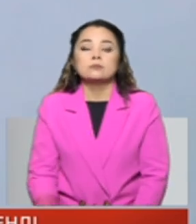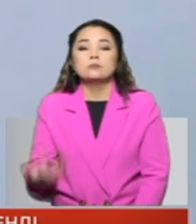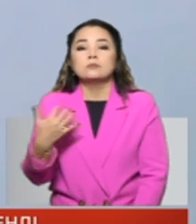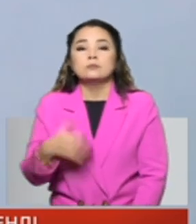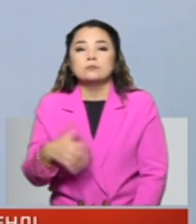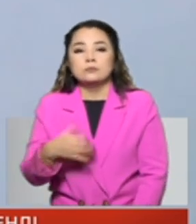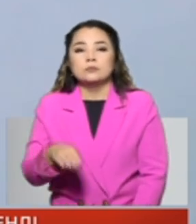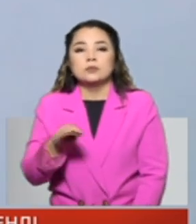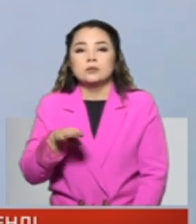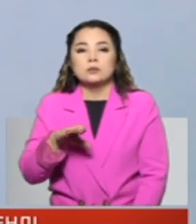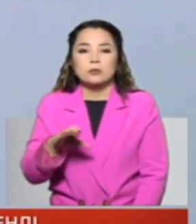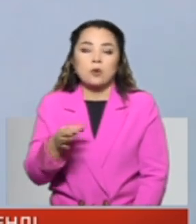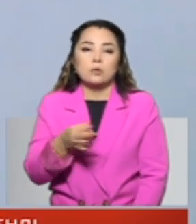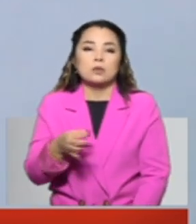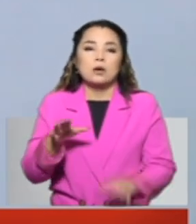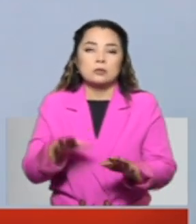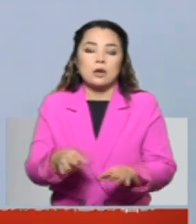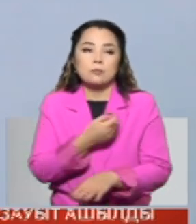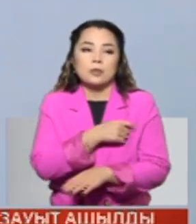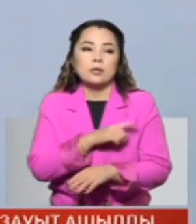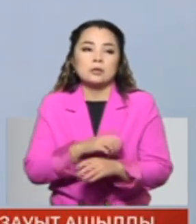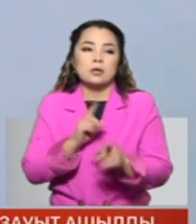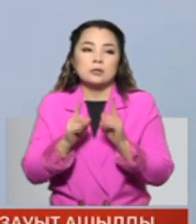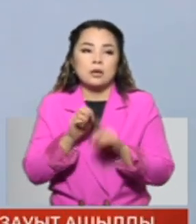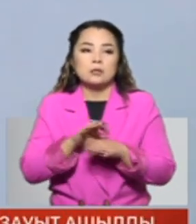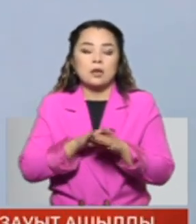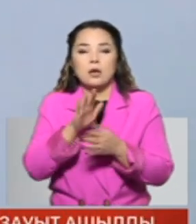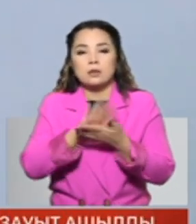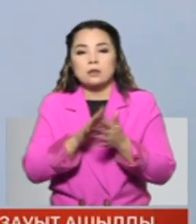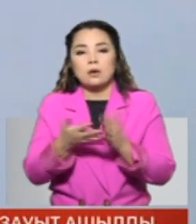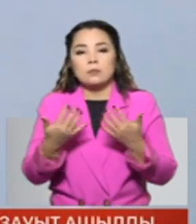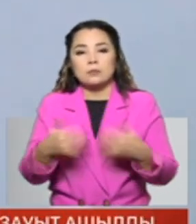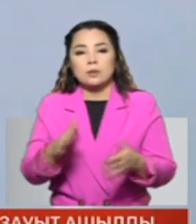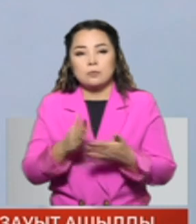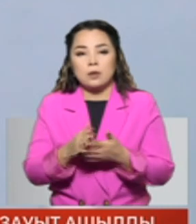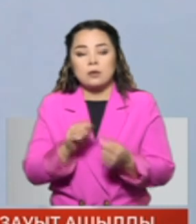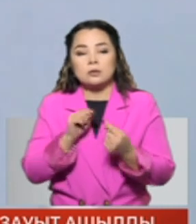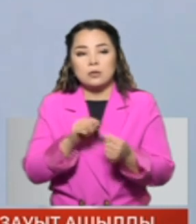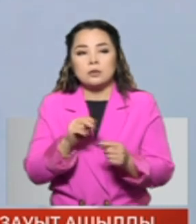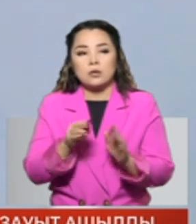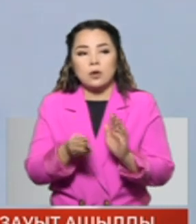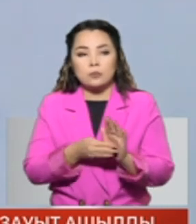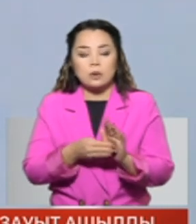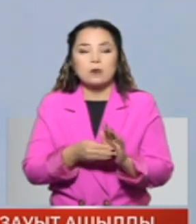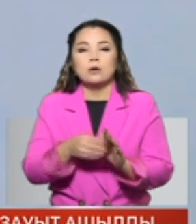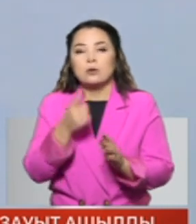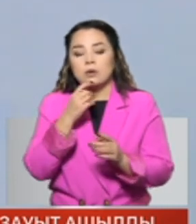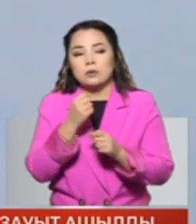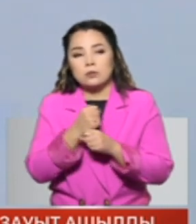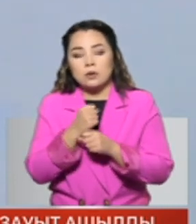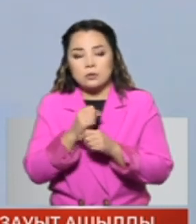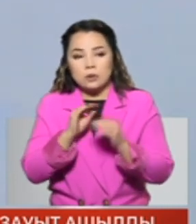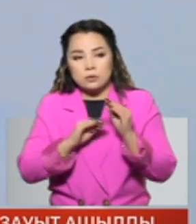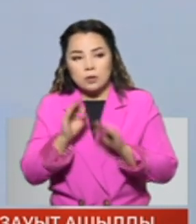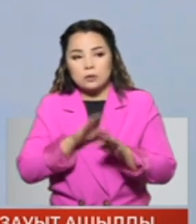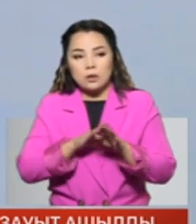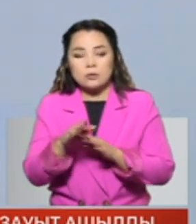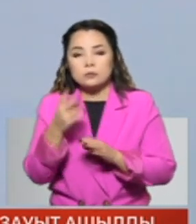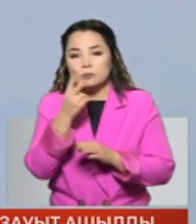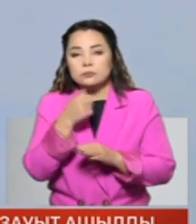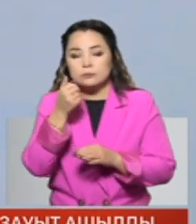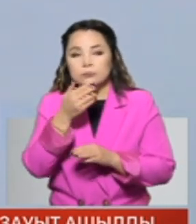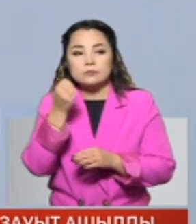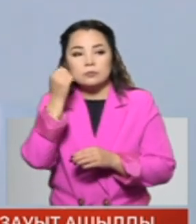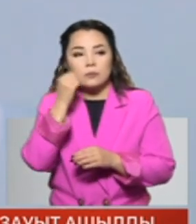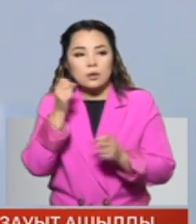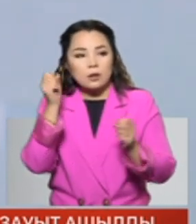Таразда жетісу орталығындағы медициналық талдағыштардың мерзімі өтіп кеткен. Антикор мамандары қан құрамын анықтайтын қоспалардың 2 жыл бұрын